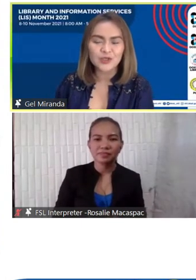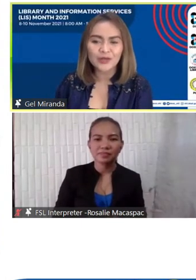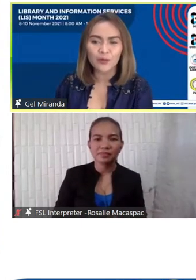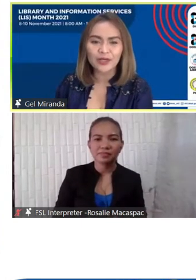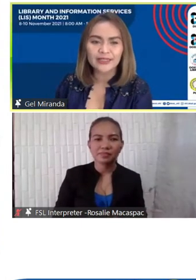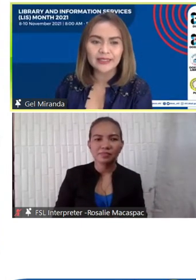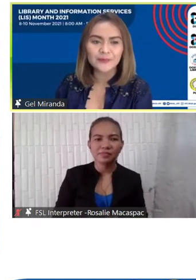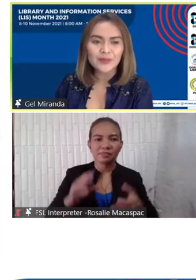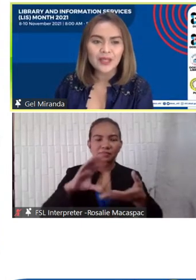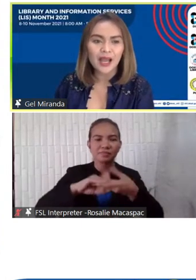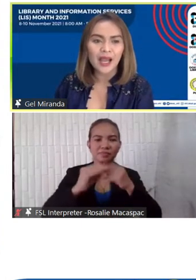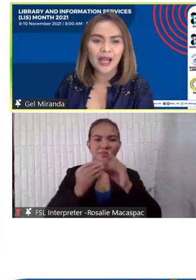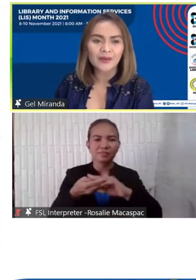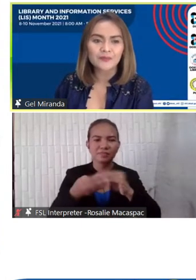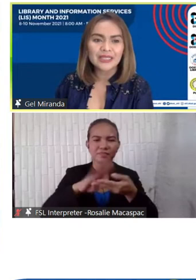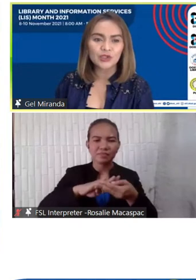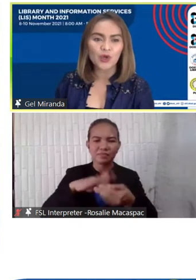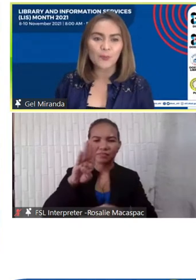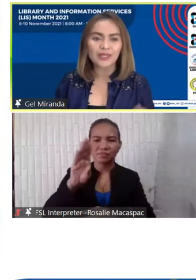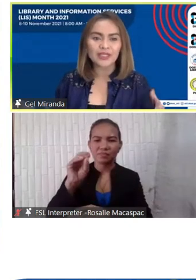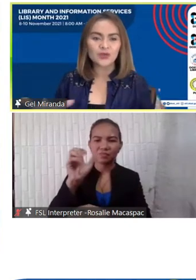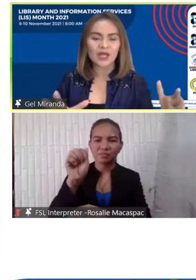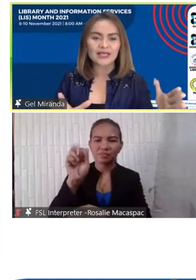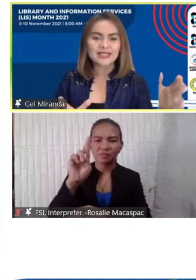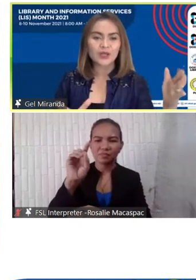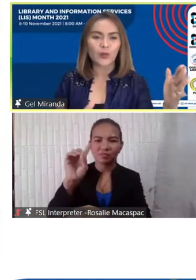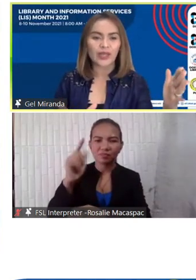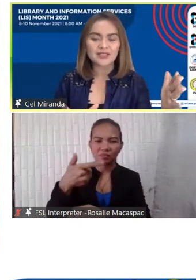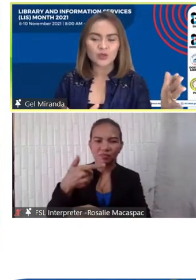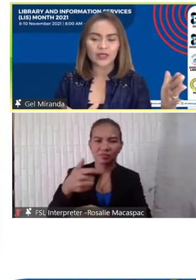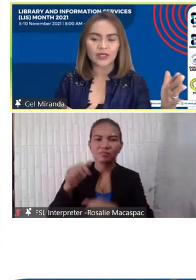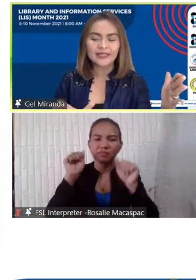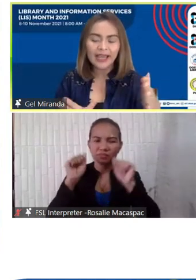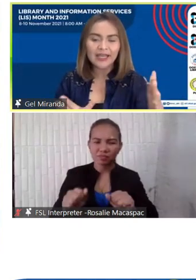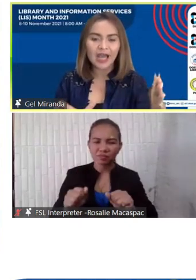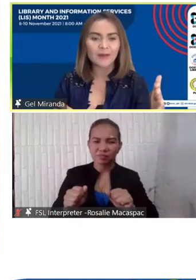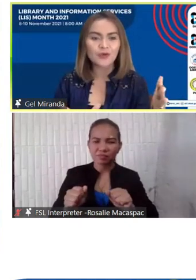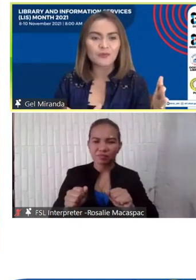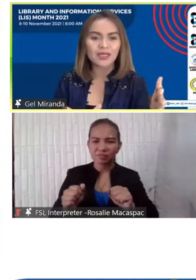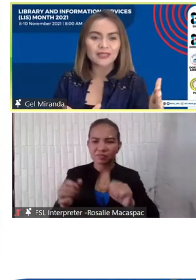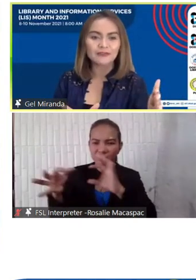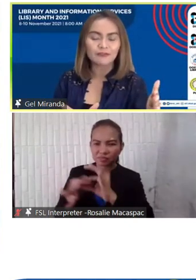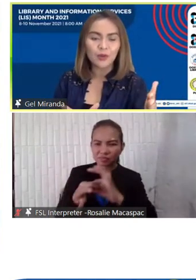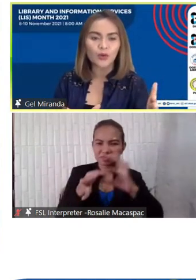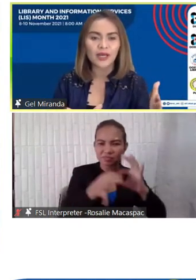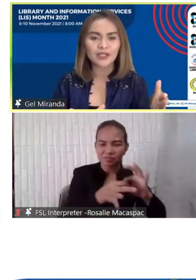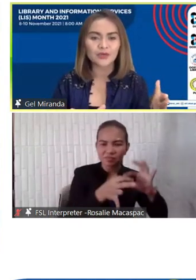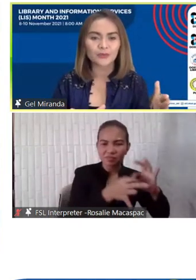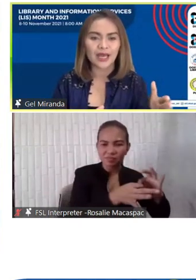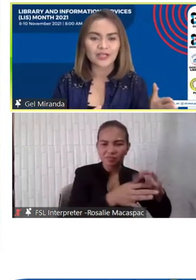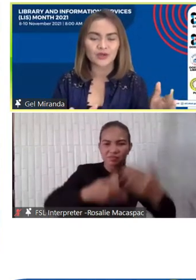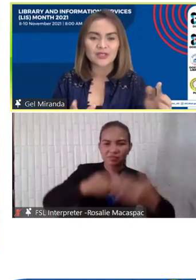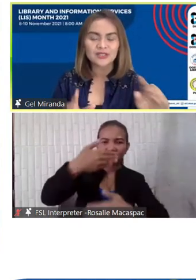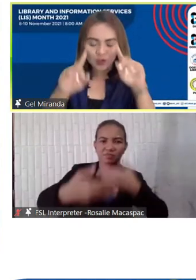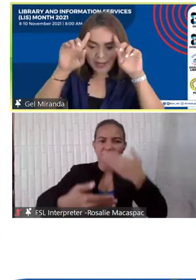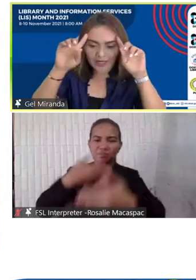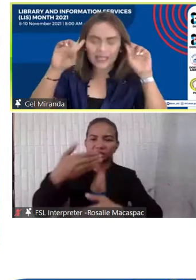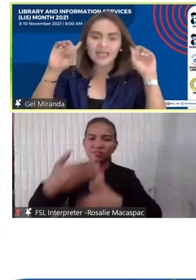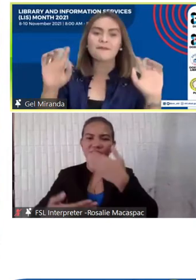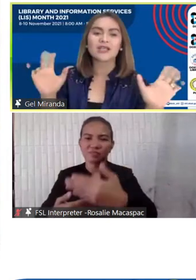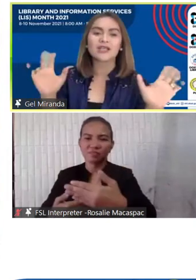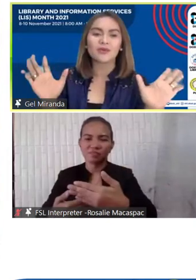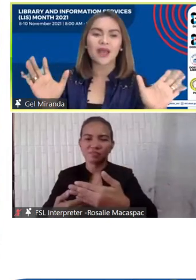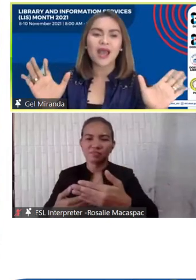Storyboarding. Storyboarding, dito pwede nyo nang i-sequence or line up yung magiging flow ng inyong production. So